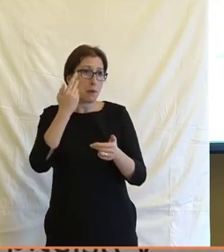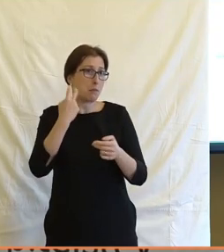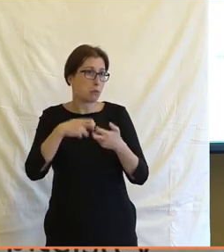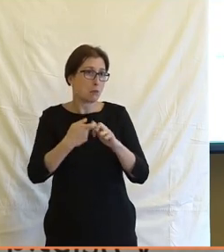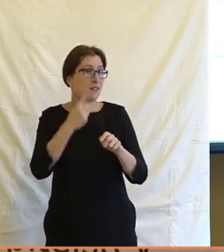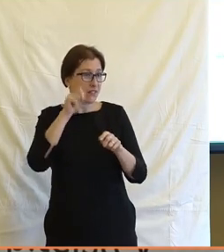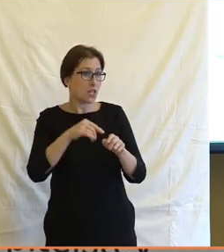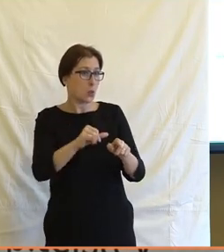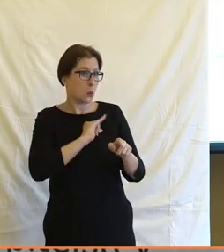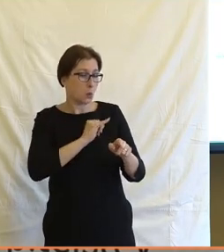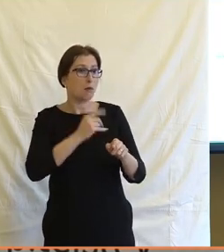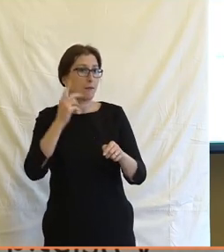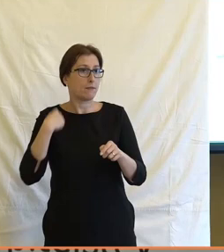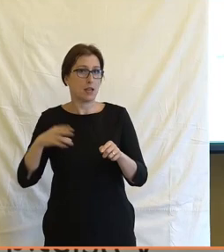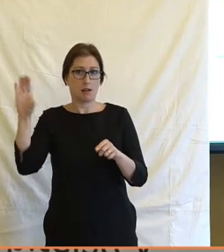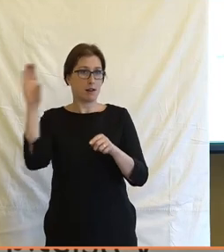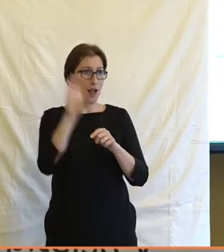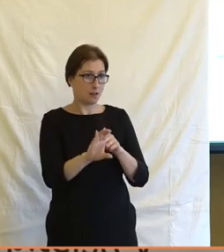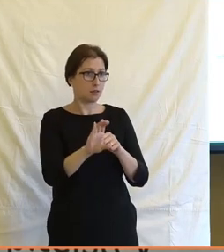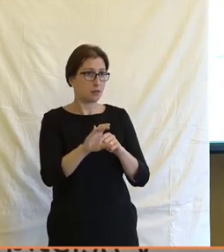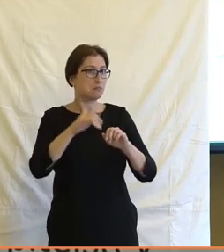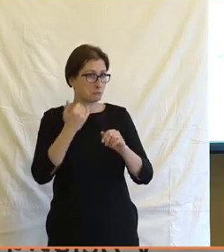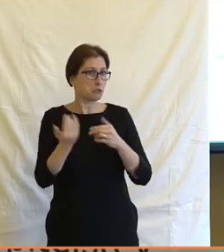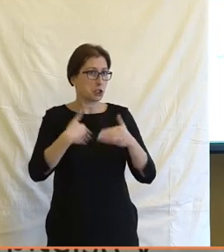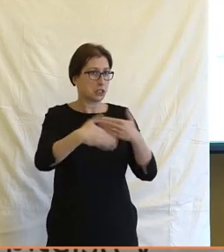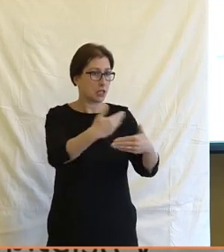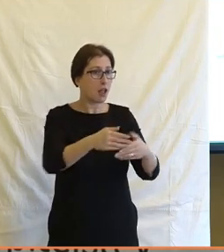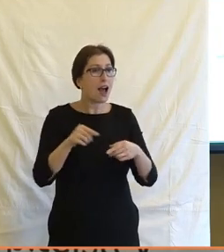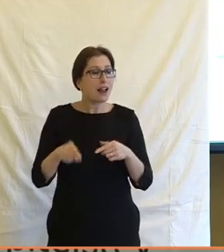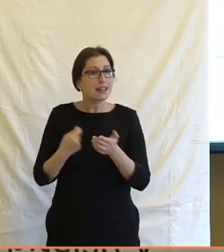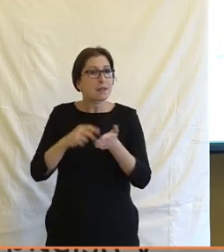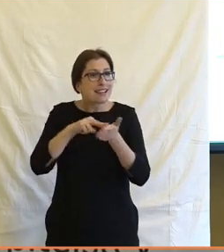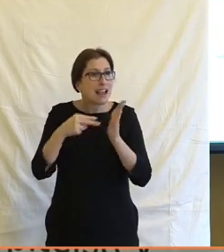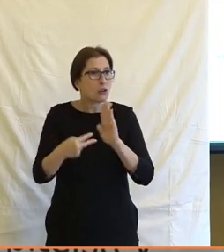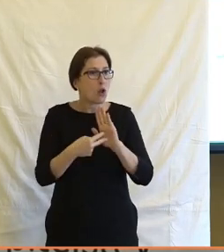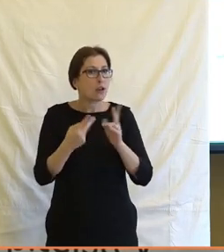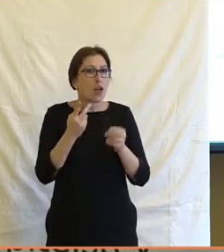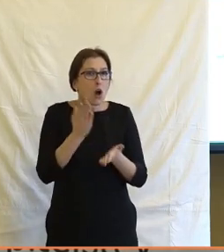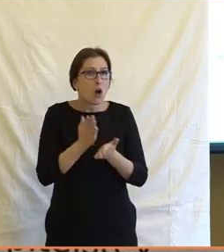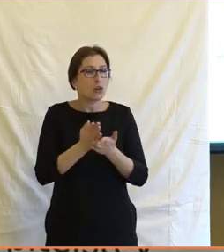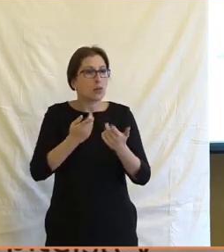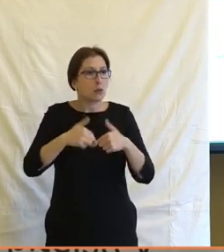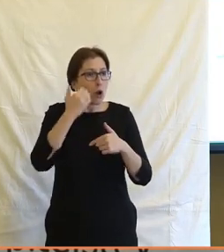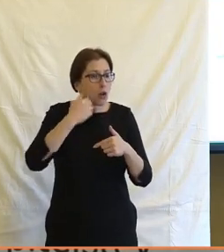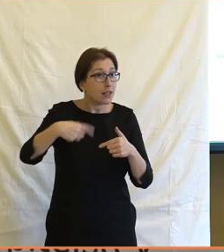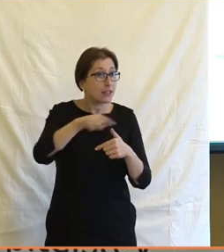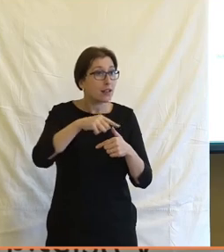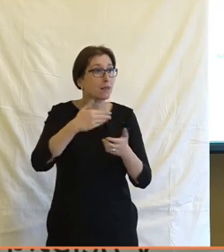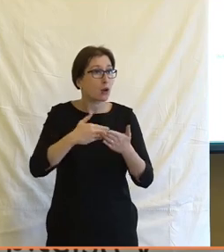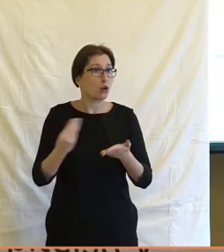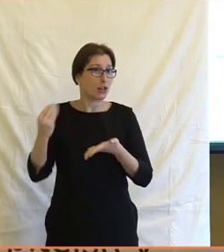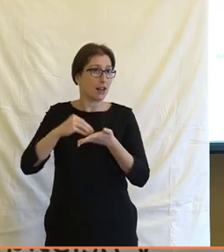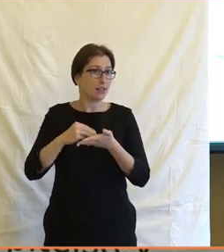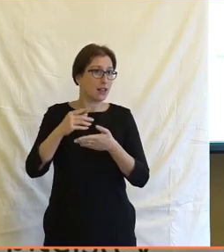do toho nějakým způsobem investovat i v nějakém začátku a pokračují dál. Ale tyhle ty technologie, které vlastně podporuje laboratoř nadace Vodafone a